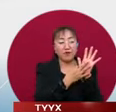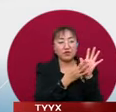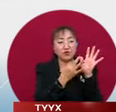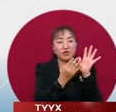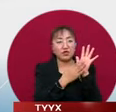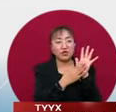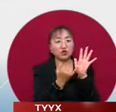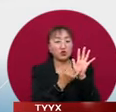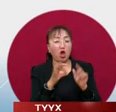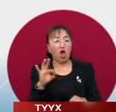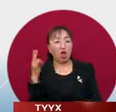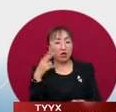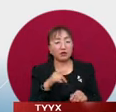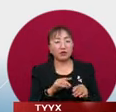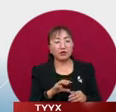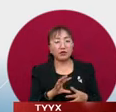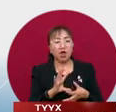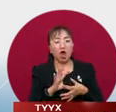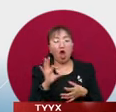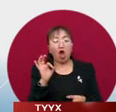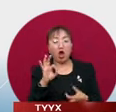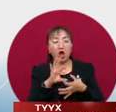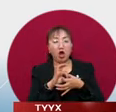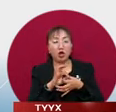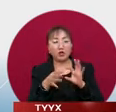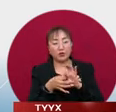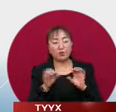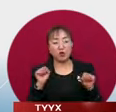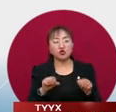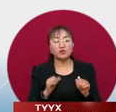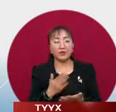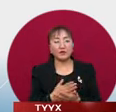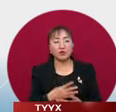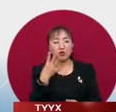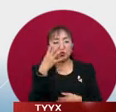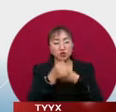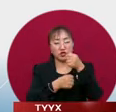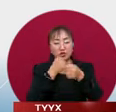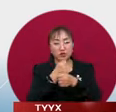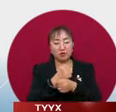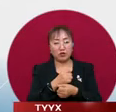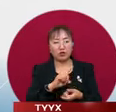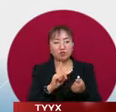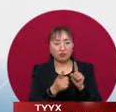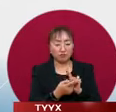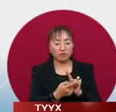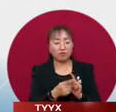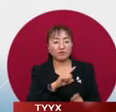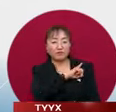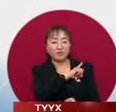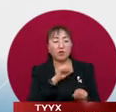болж байсан юм ба шүү хүмүүс ээ. Олимпийн наадам нь 4 жил дутмд нэг удаа болдог. Энийг сайн бодож байгаарай.